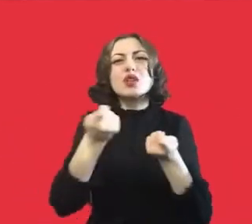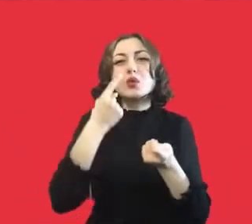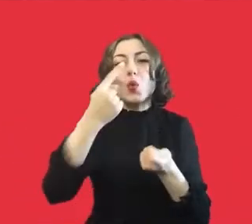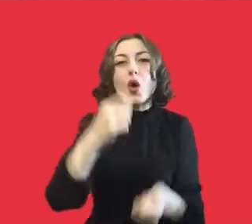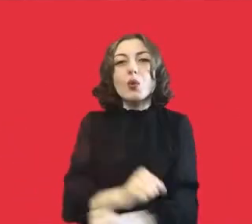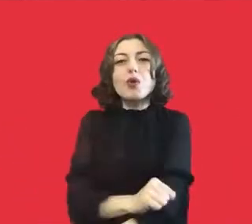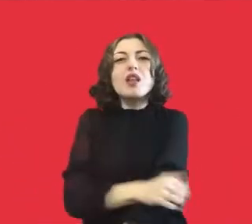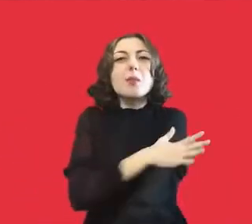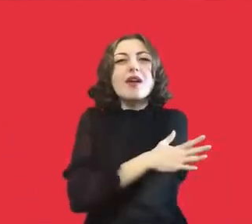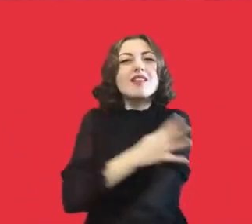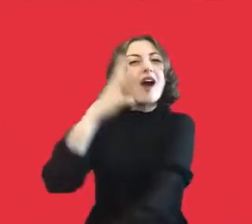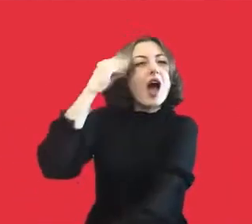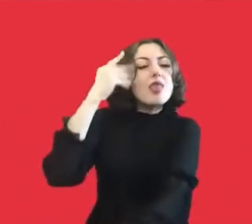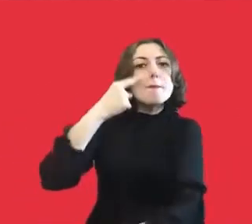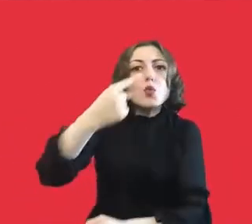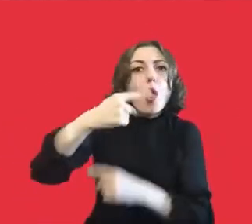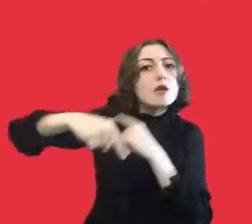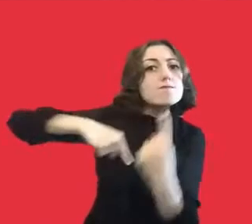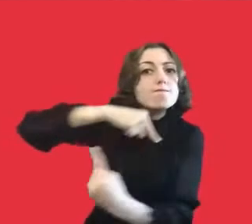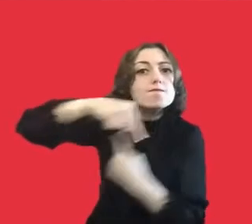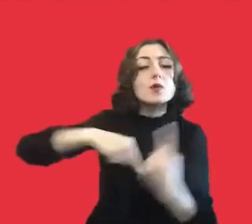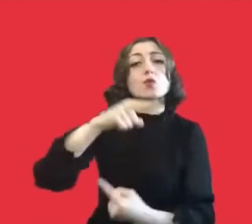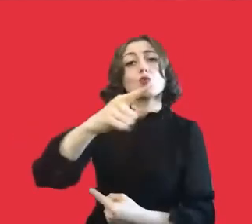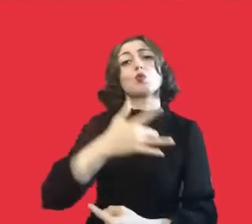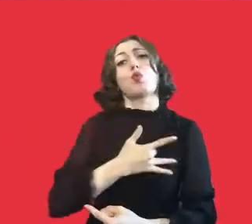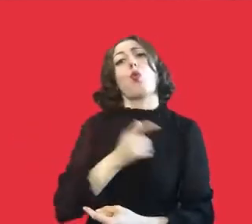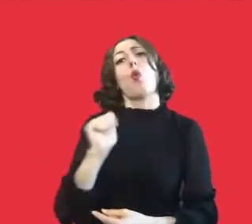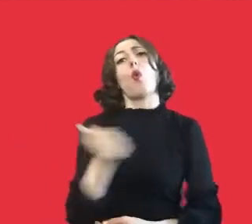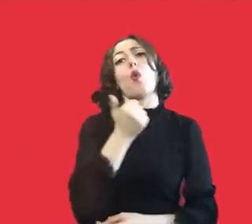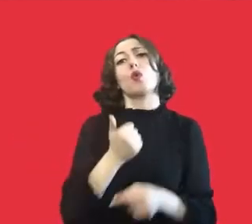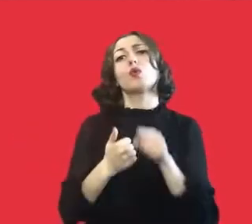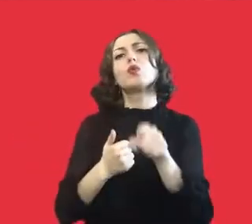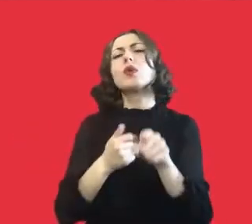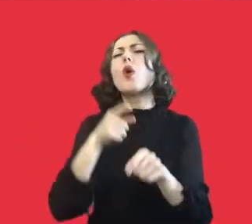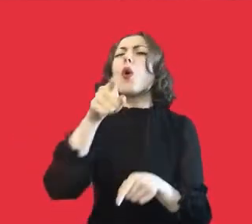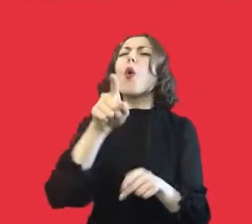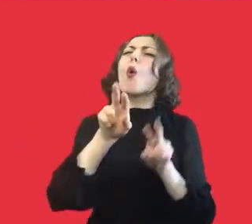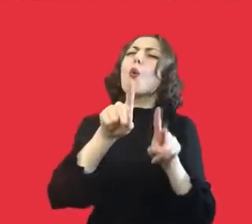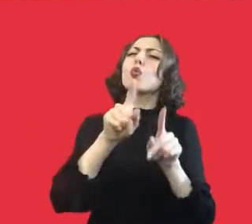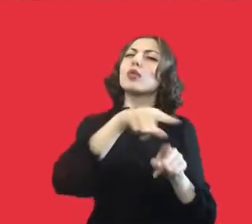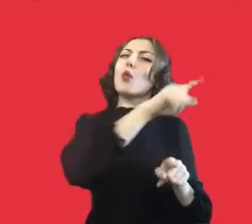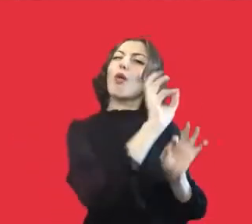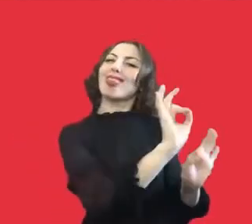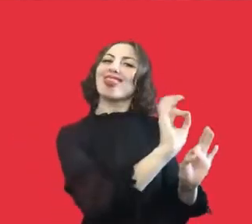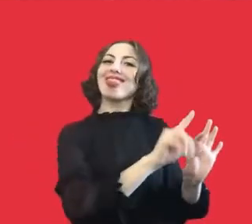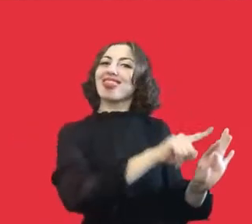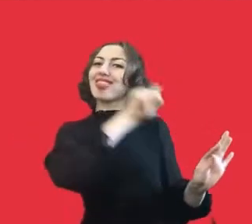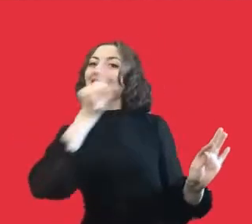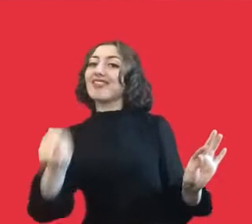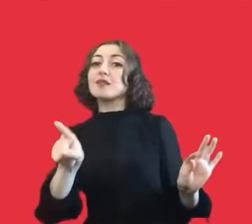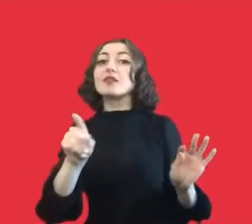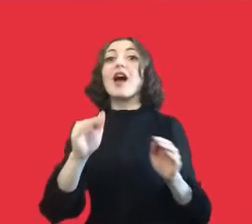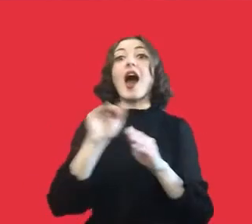anlam arayışı yolculuğudur bence gönüllülük. Onun gibi yani kendisi gibi o anlama hayatına anlam katmaya